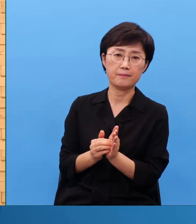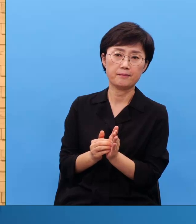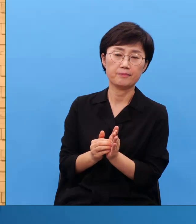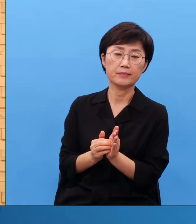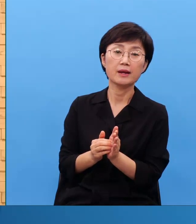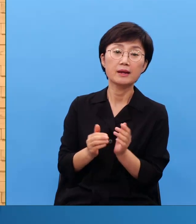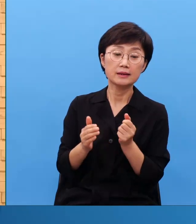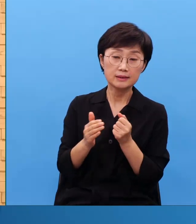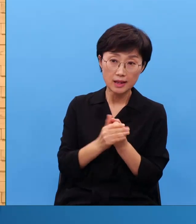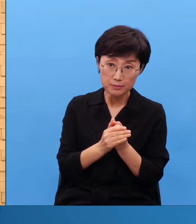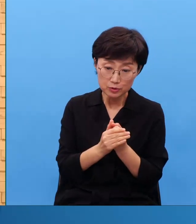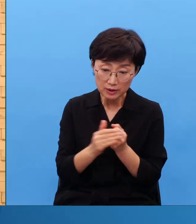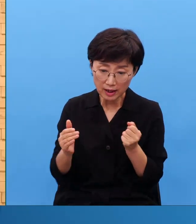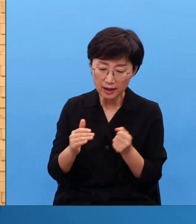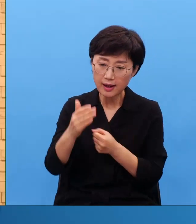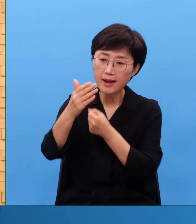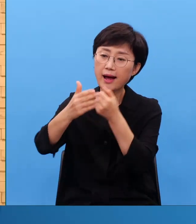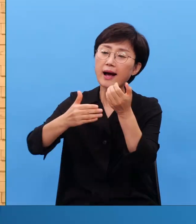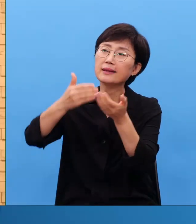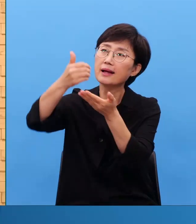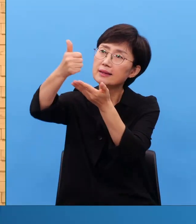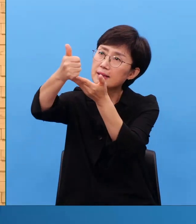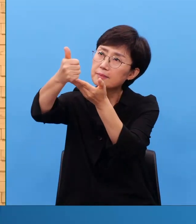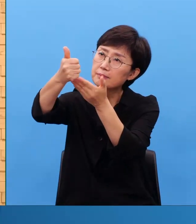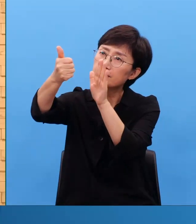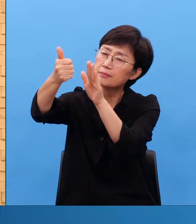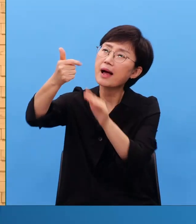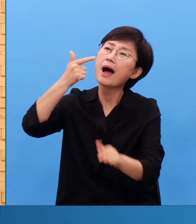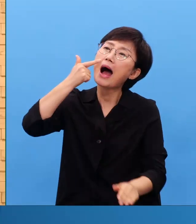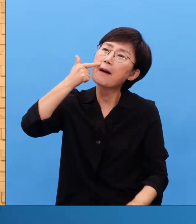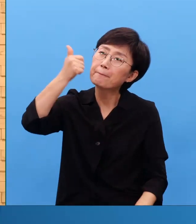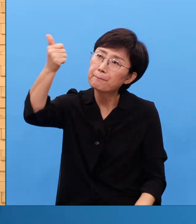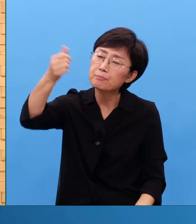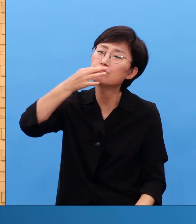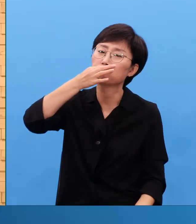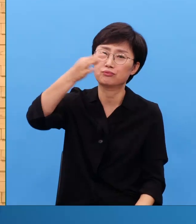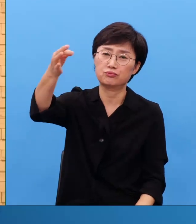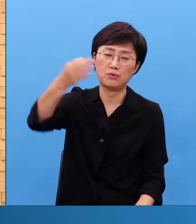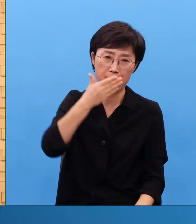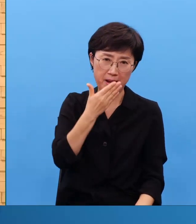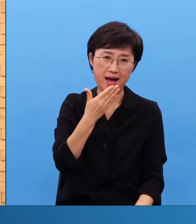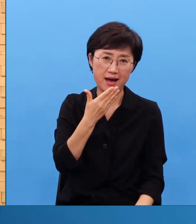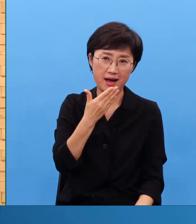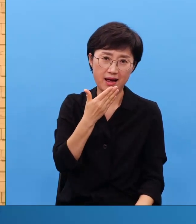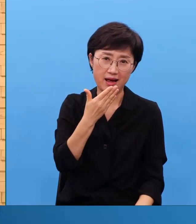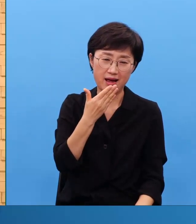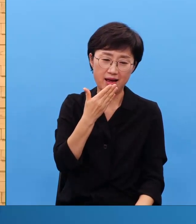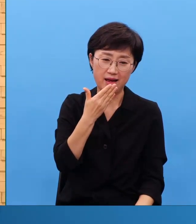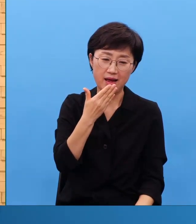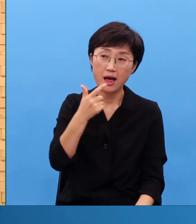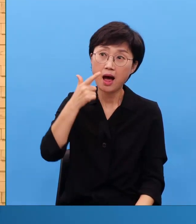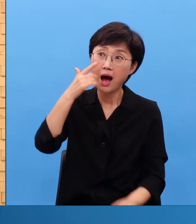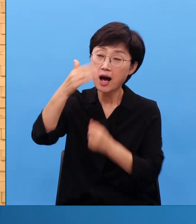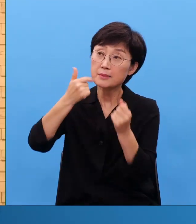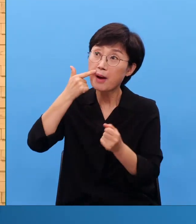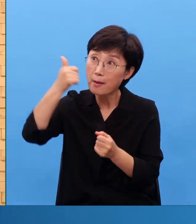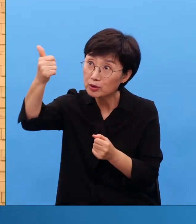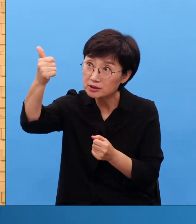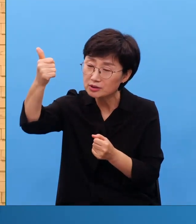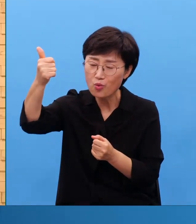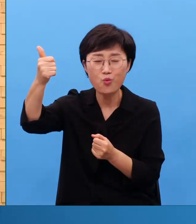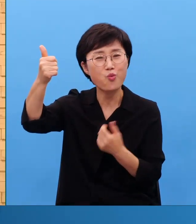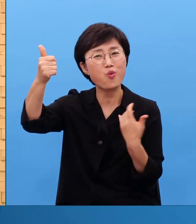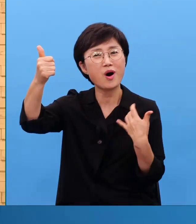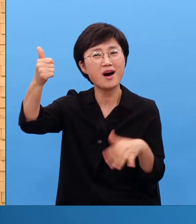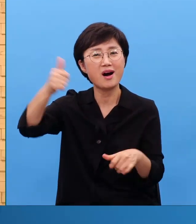하나님을 아버지라고 부를 수 있다. And so we are able to call him Abba Father. 우리에게 엄청난 하나님이 주셨잖아요. So God has given us something